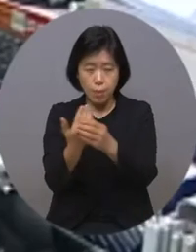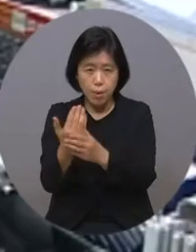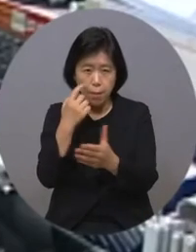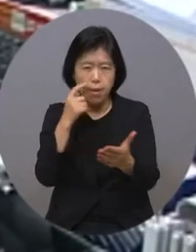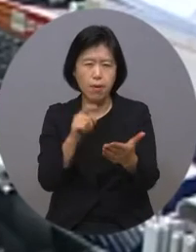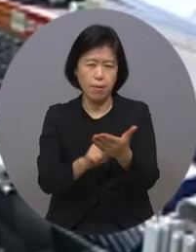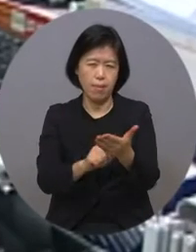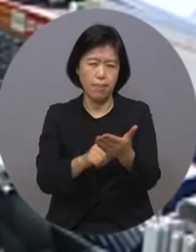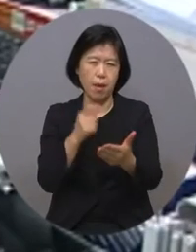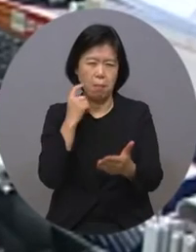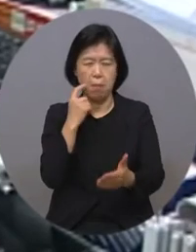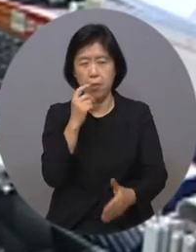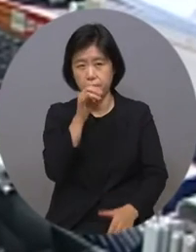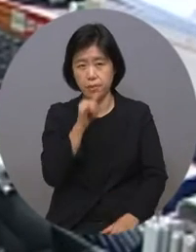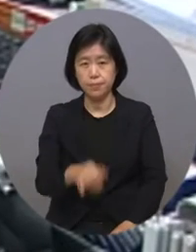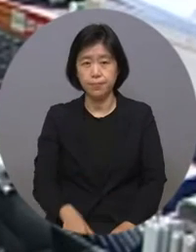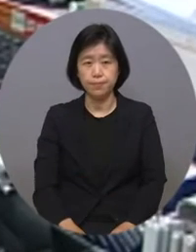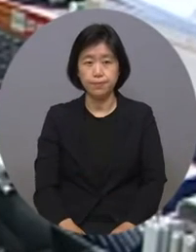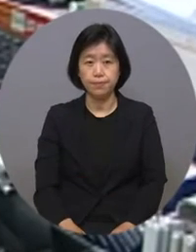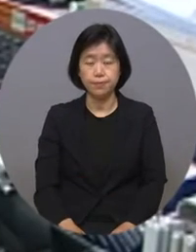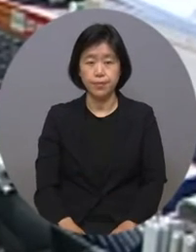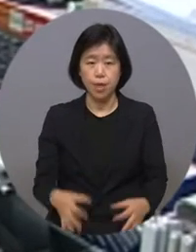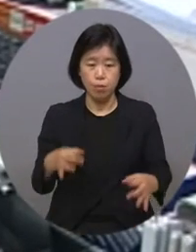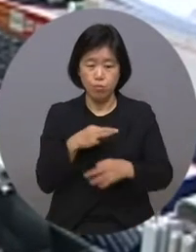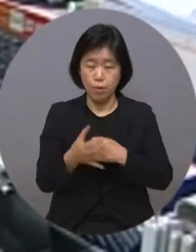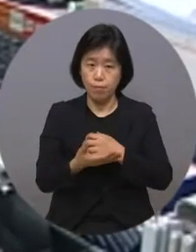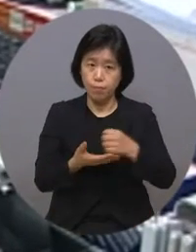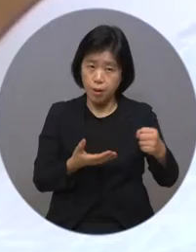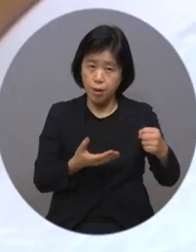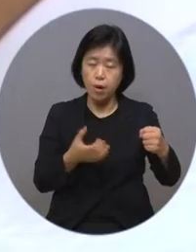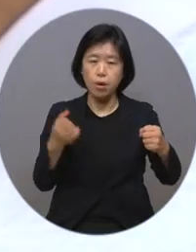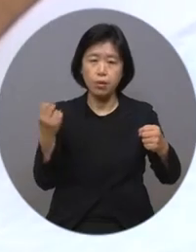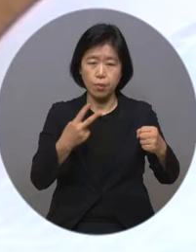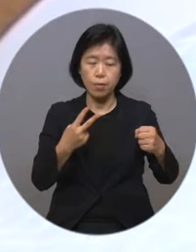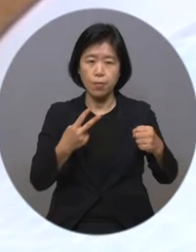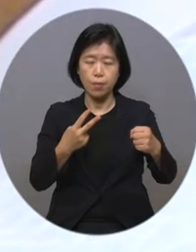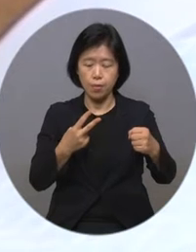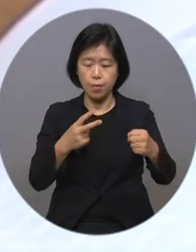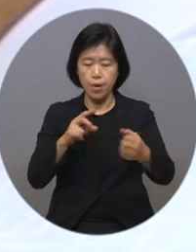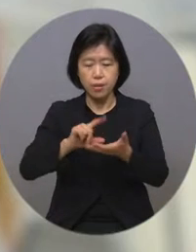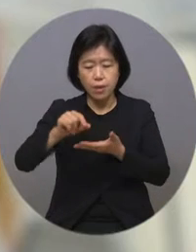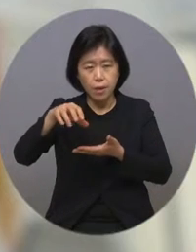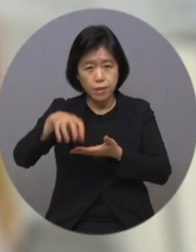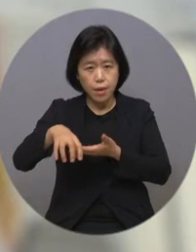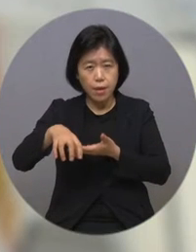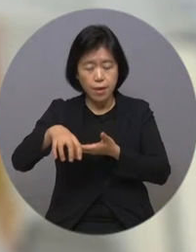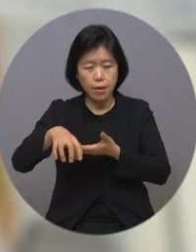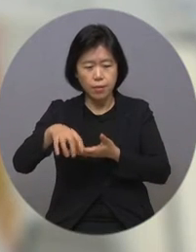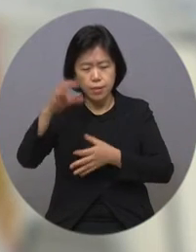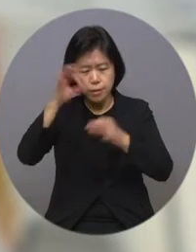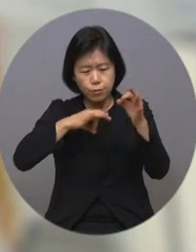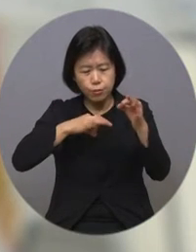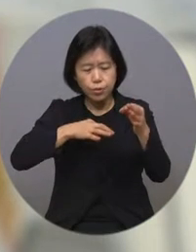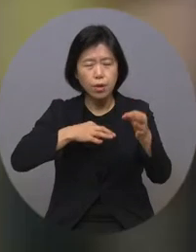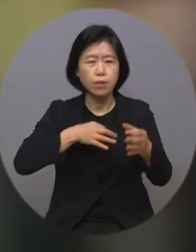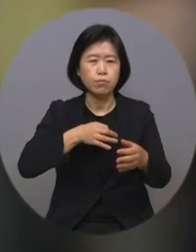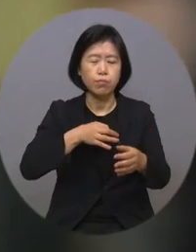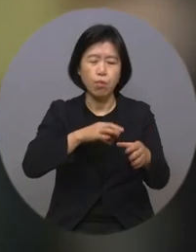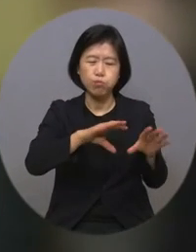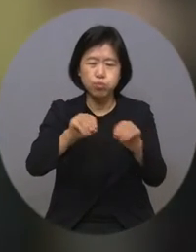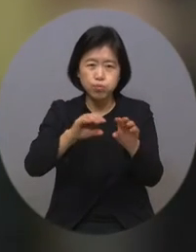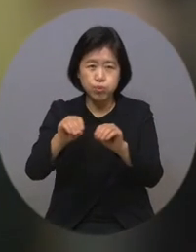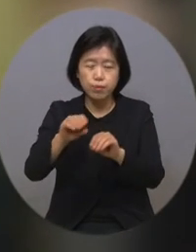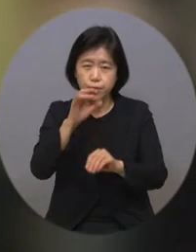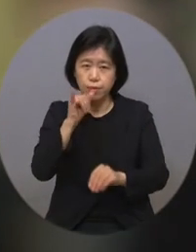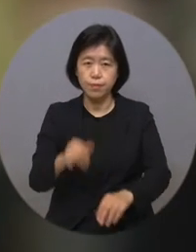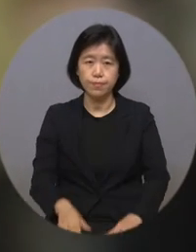조사됐습니다. 부정수급과 함께 지자체의 실수로 인한 지원 중단도 문제로 제기되고 있습니다. 최근